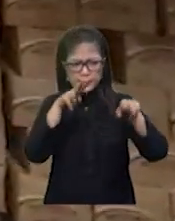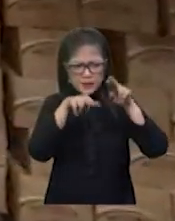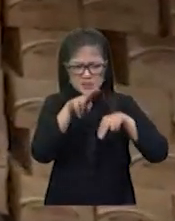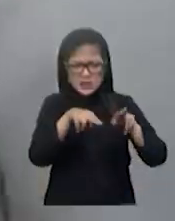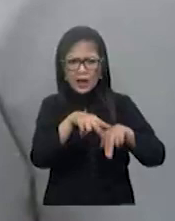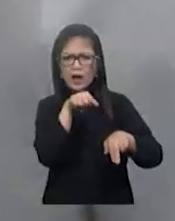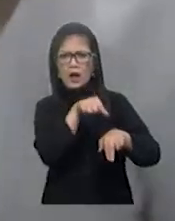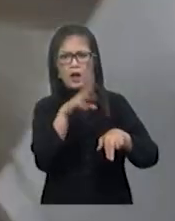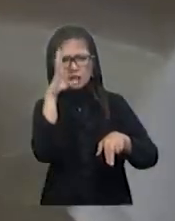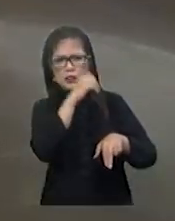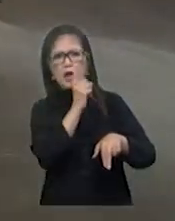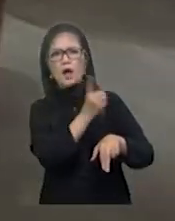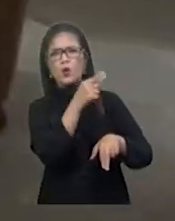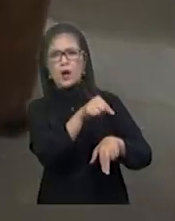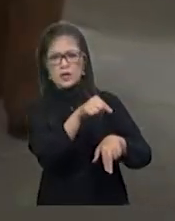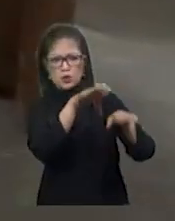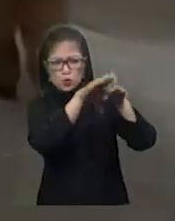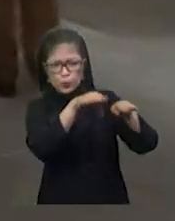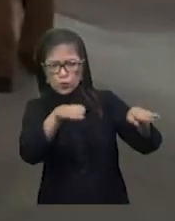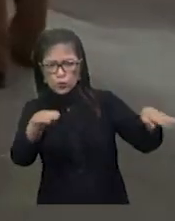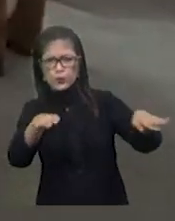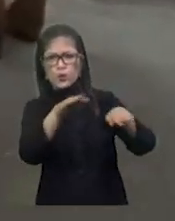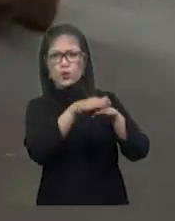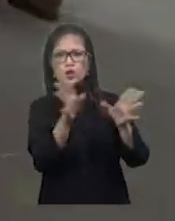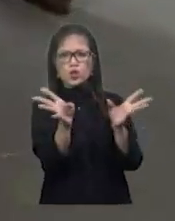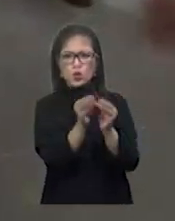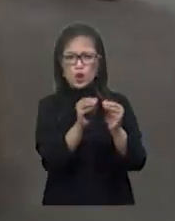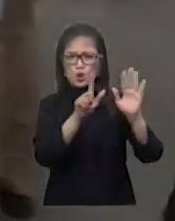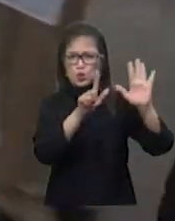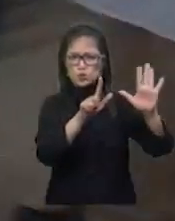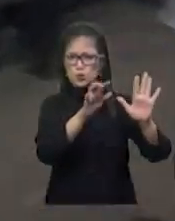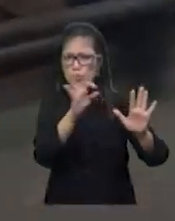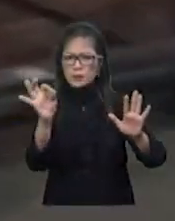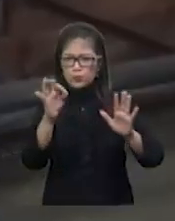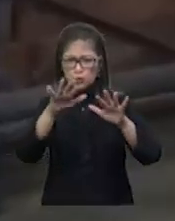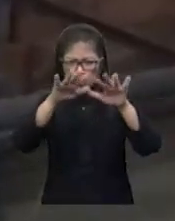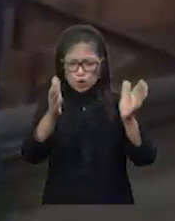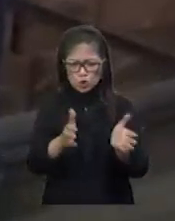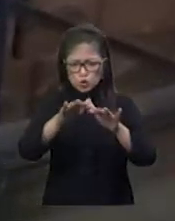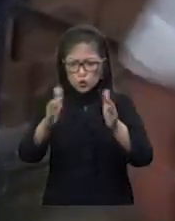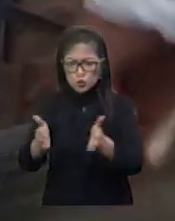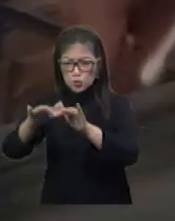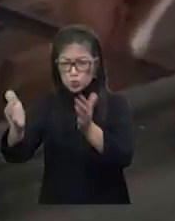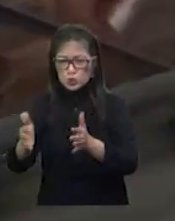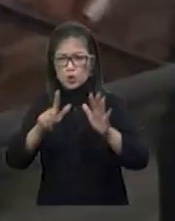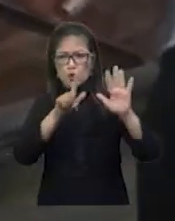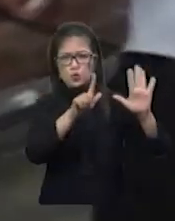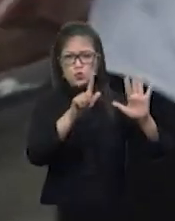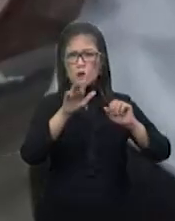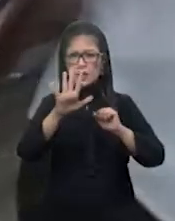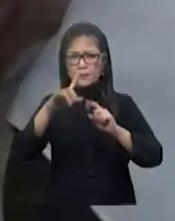Pangan Provinsi Sumatera Utara menemukan 7.000 kardus minyak kita atau total 75 ton minyak goreng bersubsidi